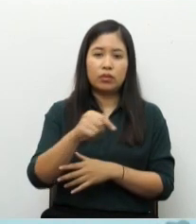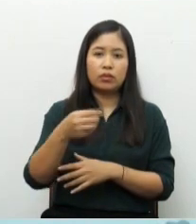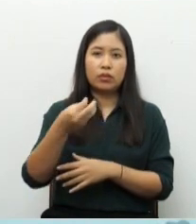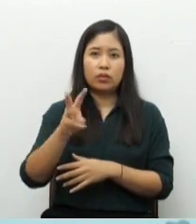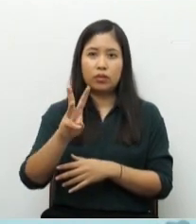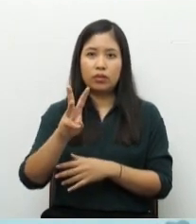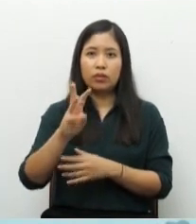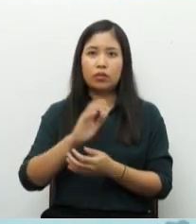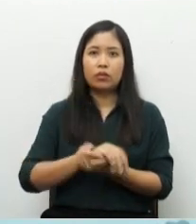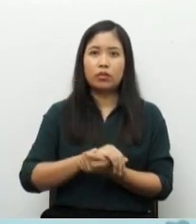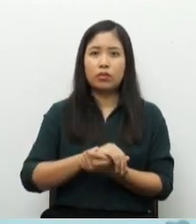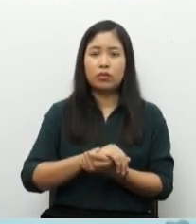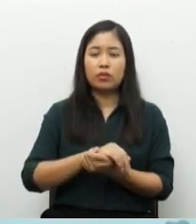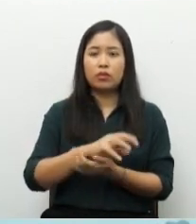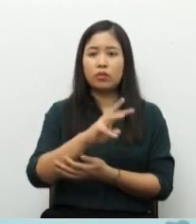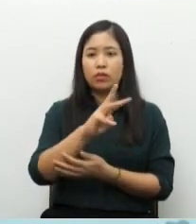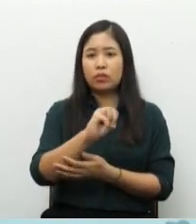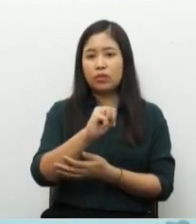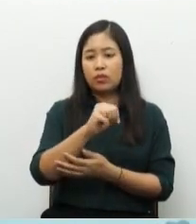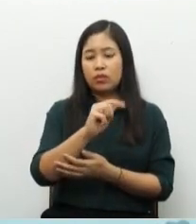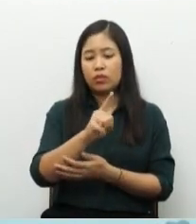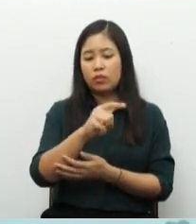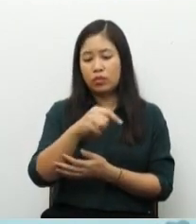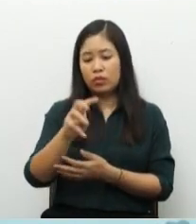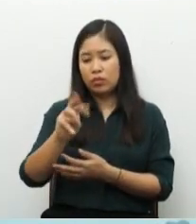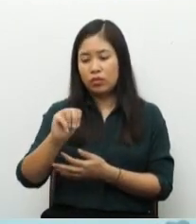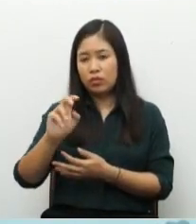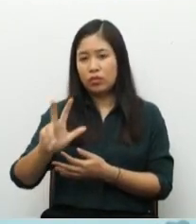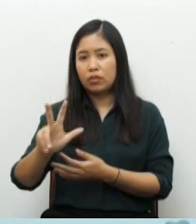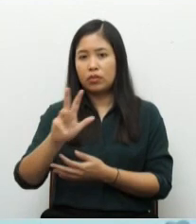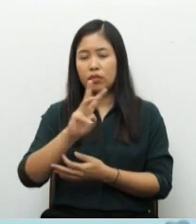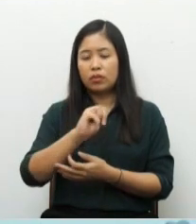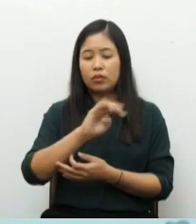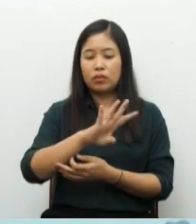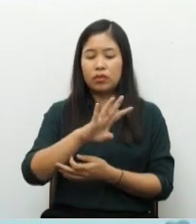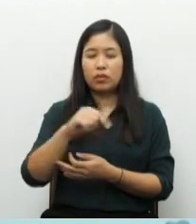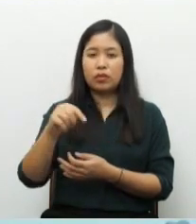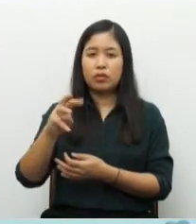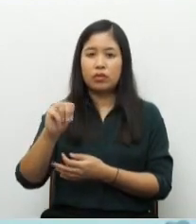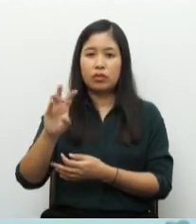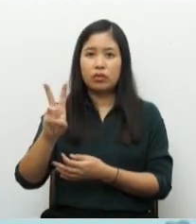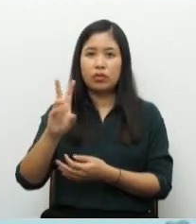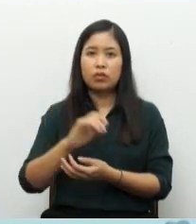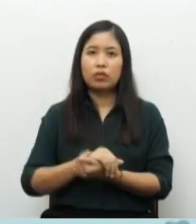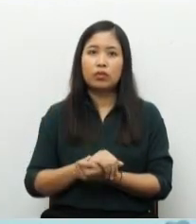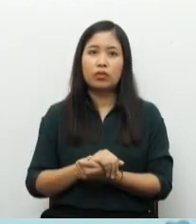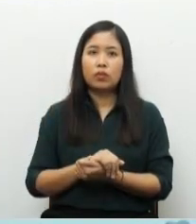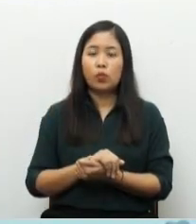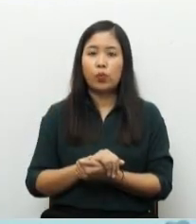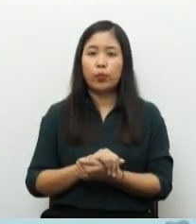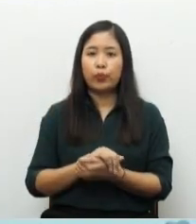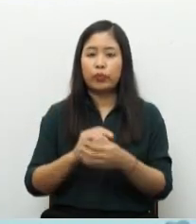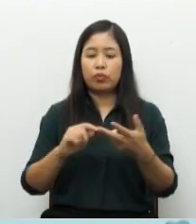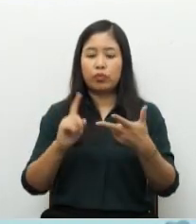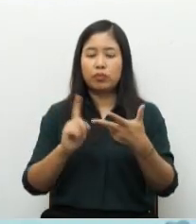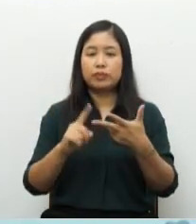นักเรียนชั้นมัธยมศึกษาปีที่1ถึง3และนักเรียนชั้นมัธยมศึกษาปีที่4ถึง6ค่ะ ครับสำหรับกิจกรรมที่